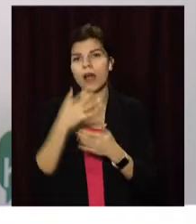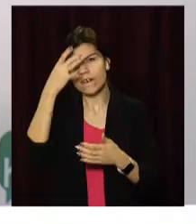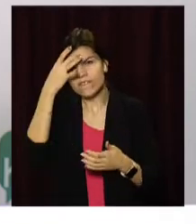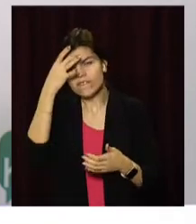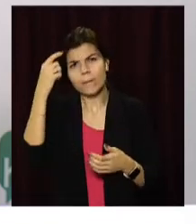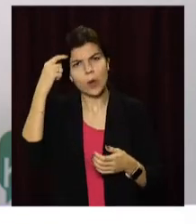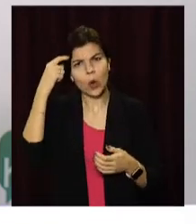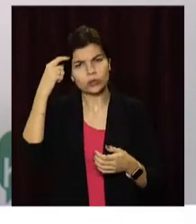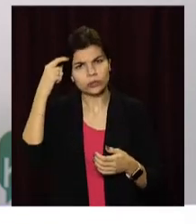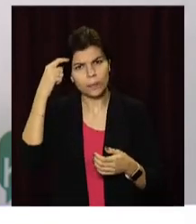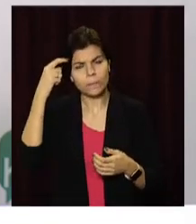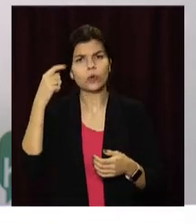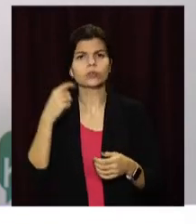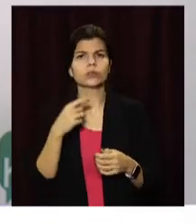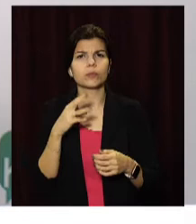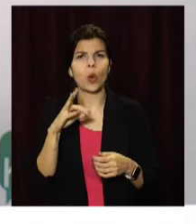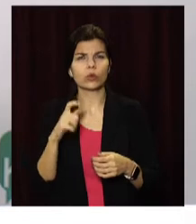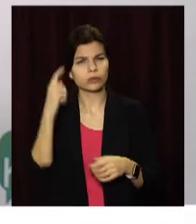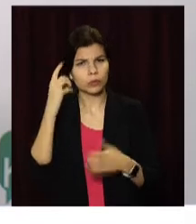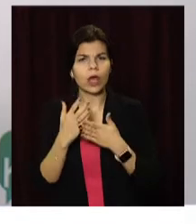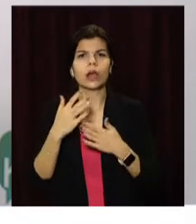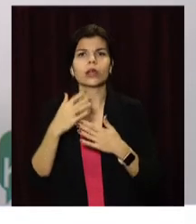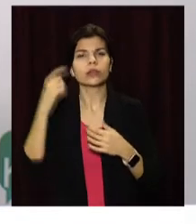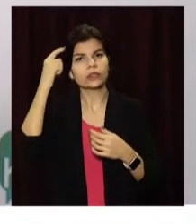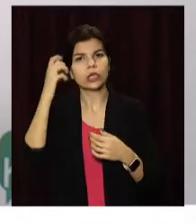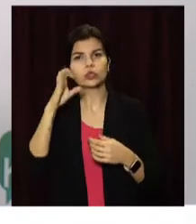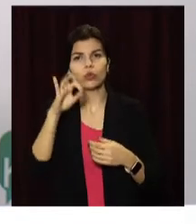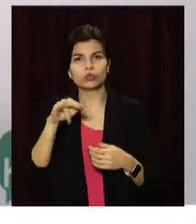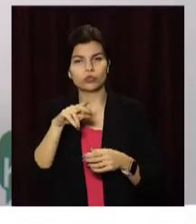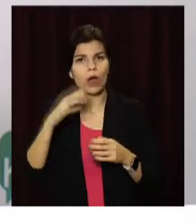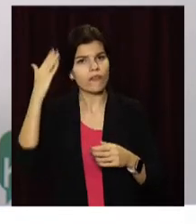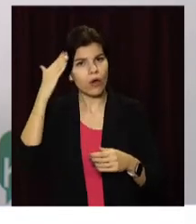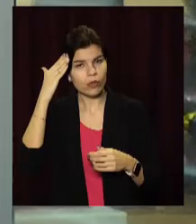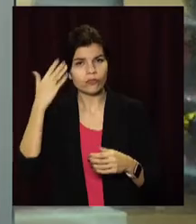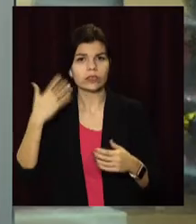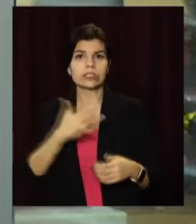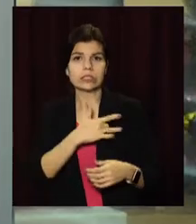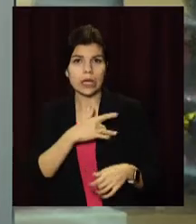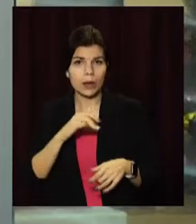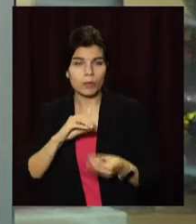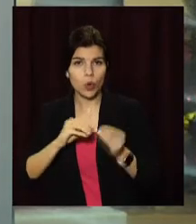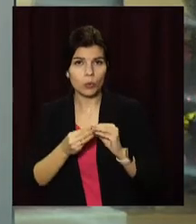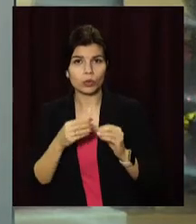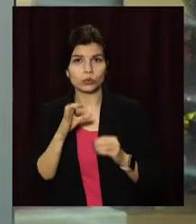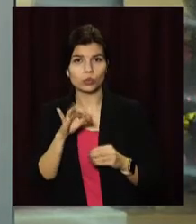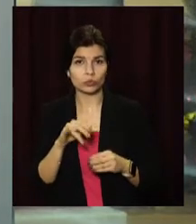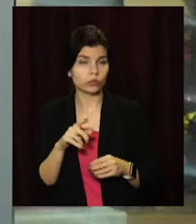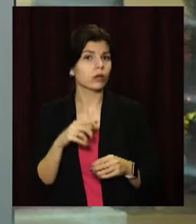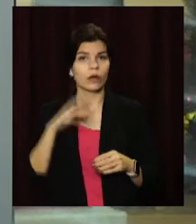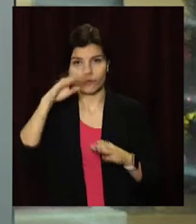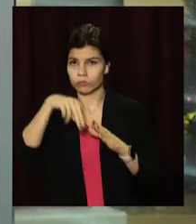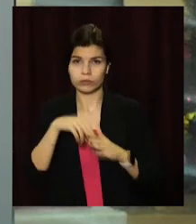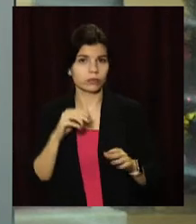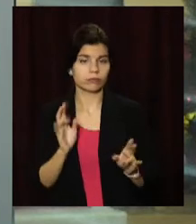заболевания сосудов головного мозга, заболевания сердца и сосудов сердца. Мікроби, грибок та віруси.